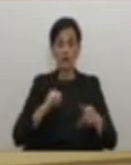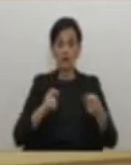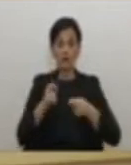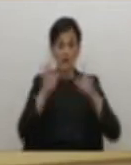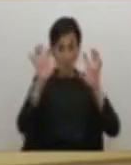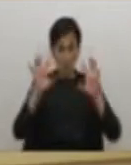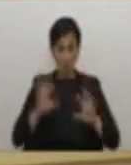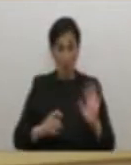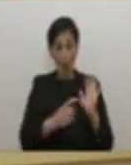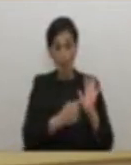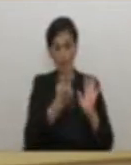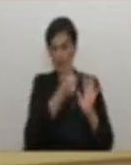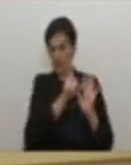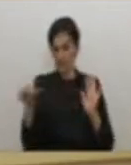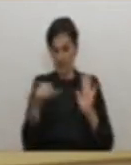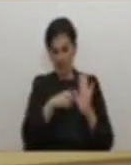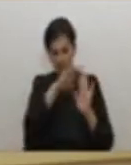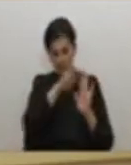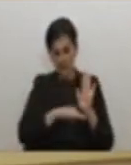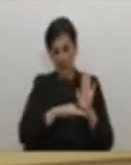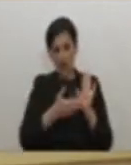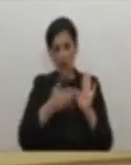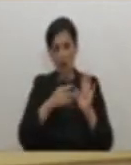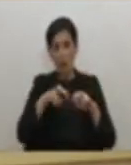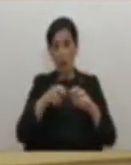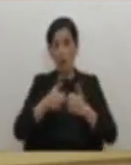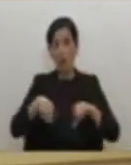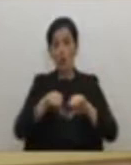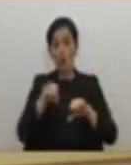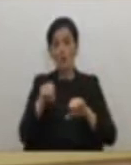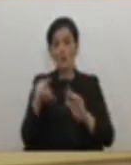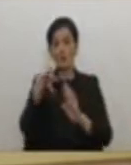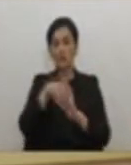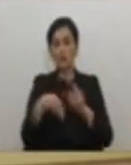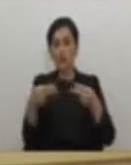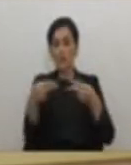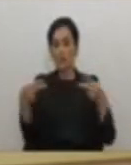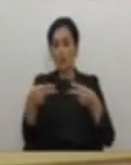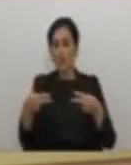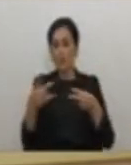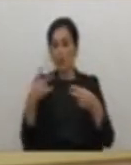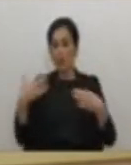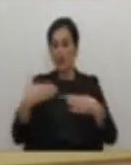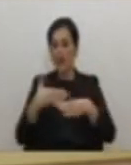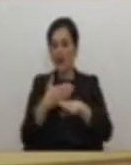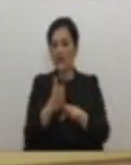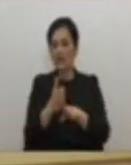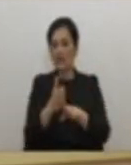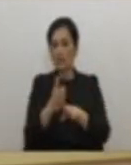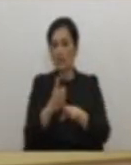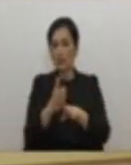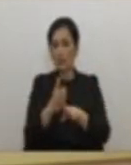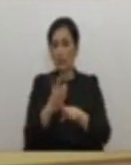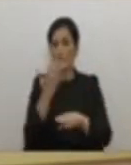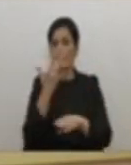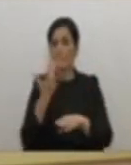კოდექსით ძალიან ცალსახად არის გათვალისწინებული, რომ კომისიის შემადგენლობაში პროპორციულად უნდა იყოს განაწილებული, ესე იგი,